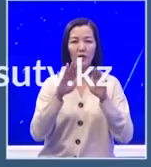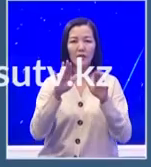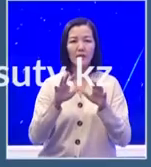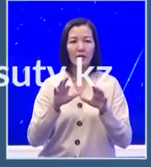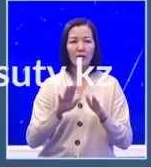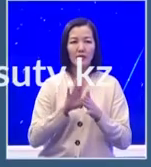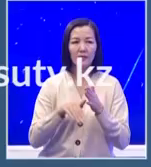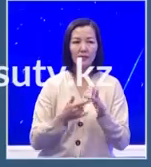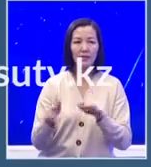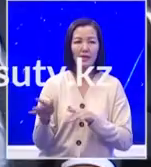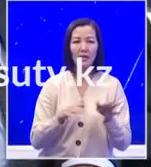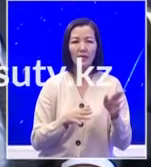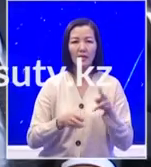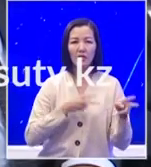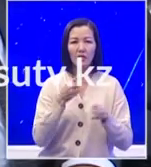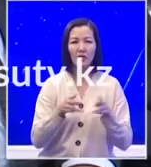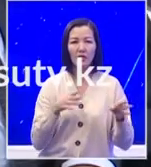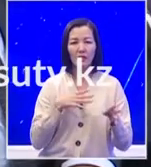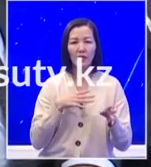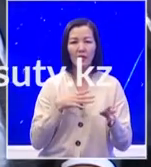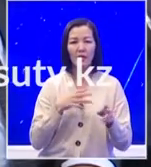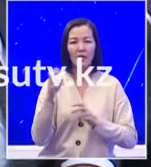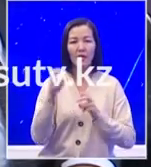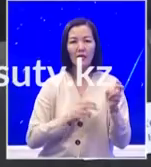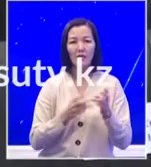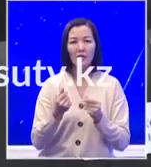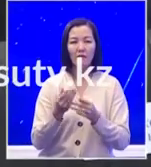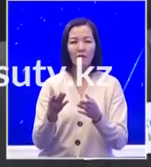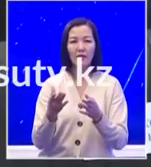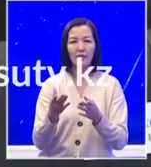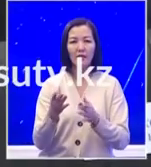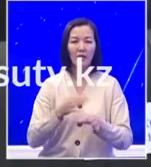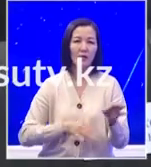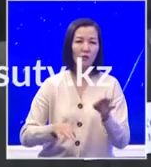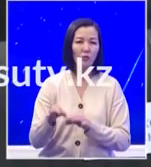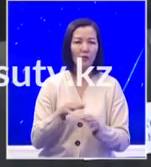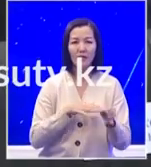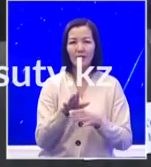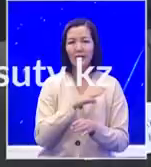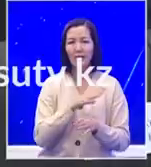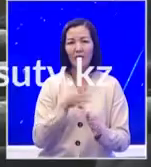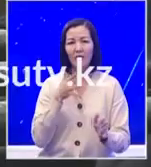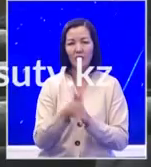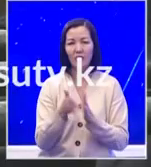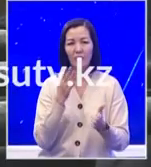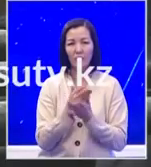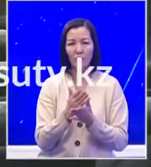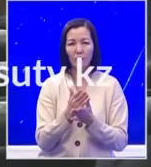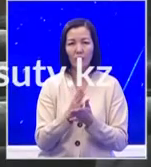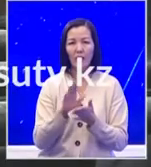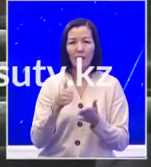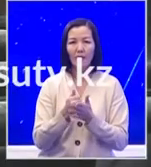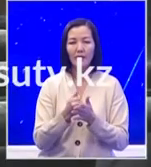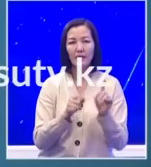әрекеттерімен үнсіздігіне бірқатар шағымдарын айтты. Салдарынан кәсіпорындар инвестициялық жобаларды іске асыра алмай шығынға батып отыр. Мұнда